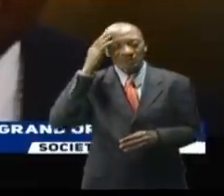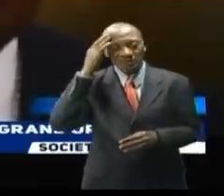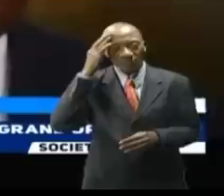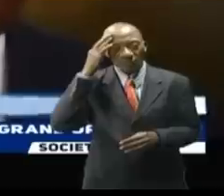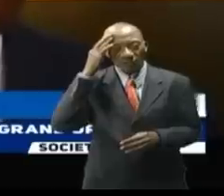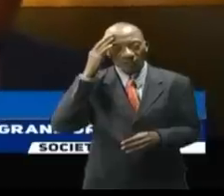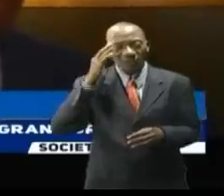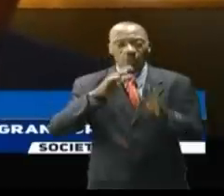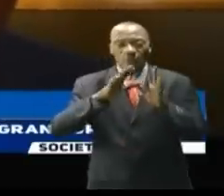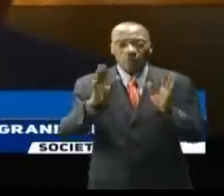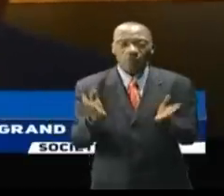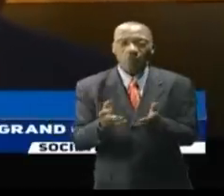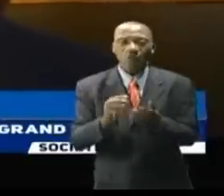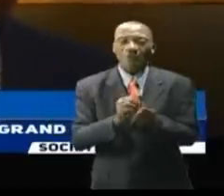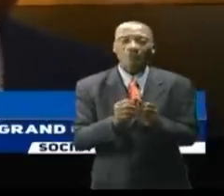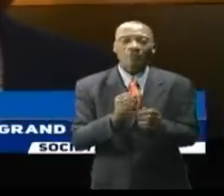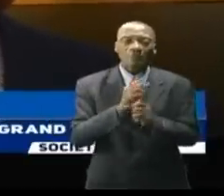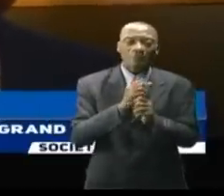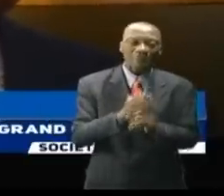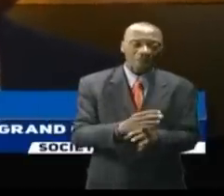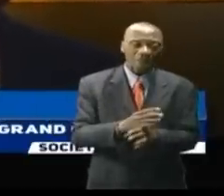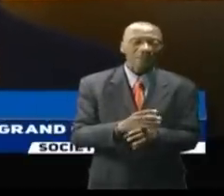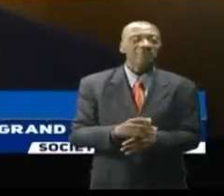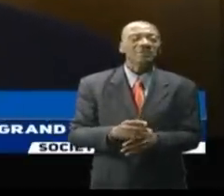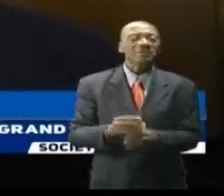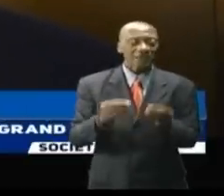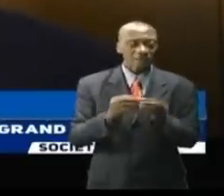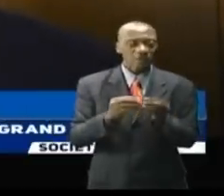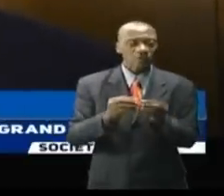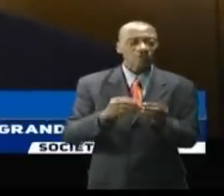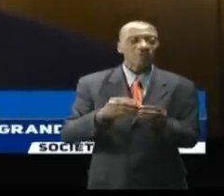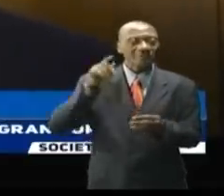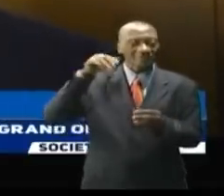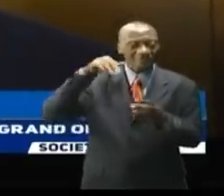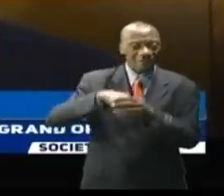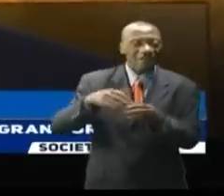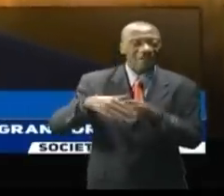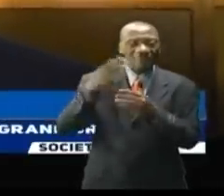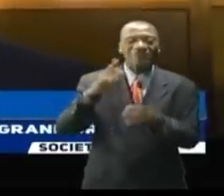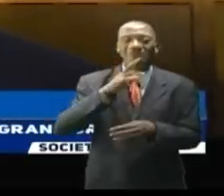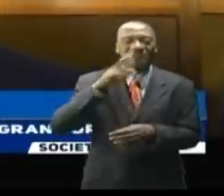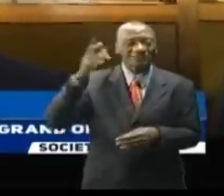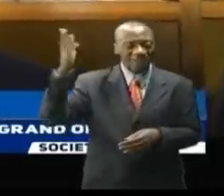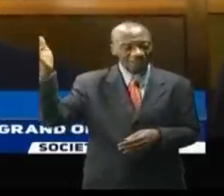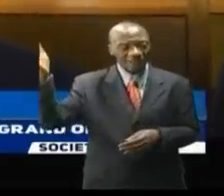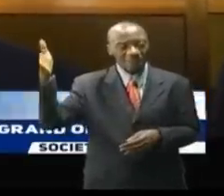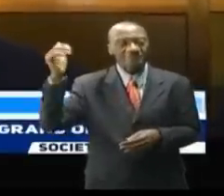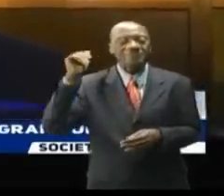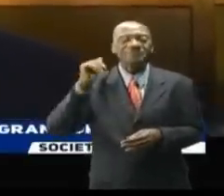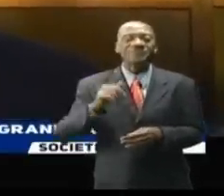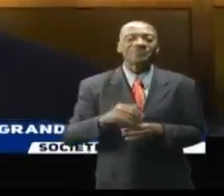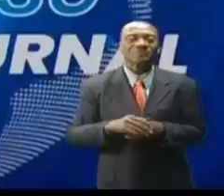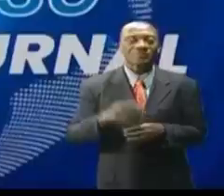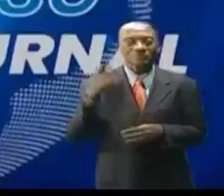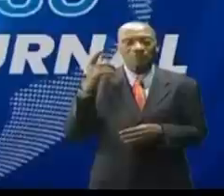été fait à Kisangani, mais dans la perspective de l'organisation effective de cette